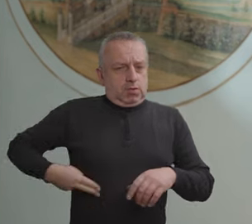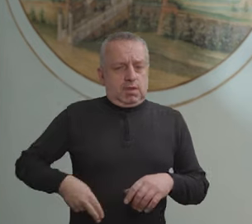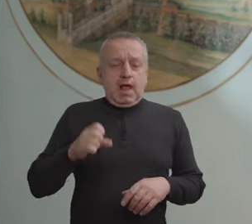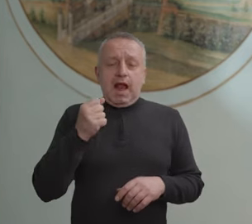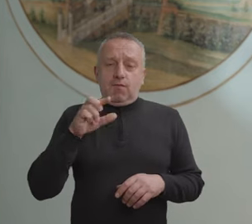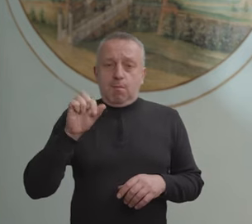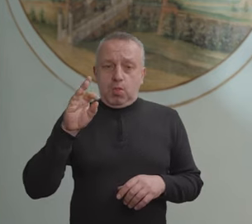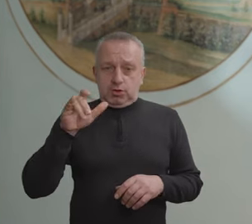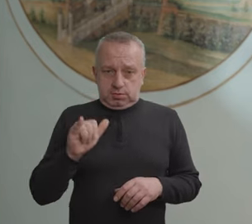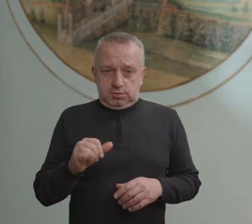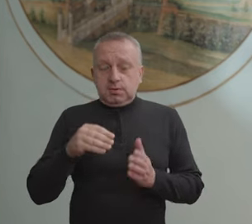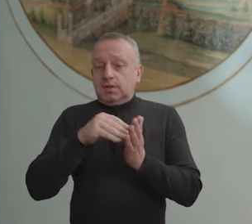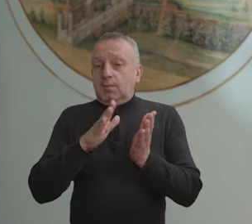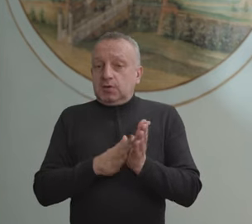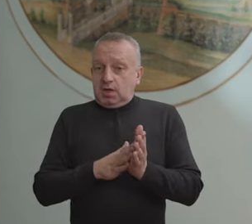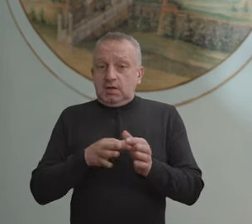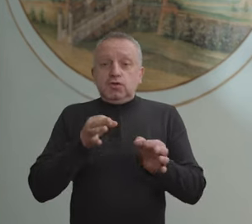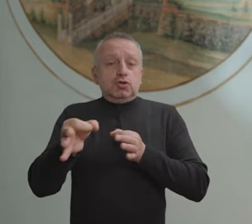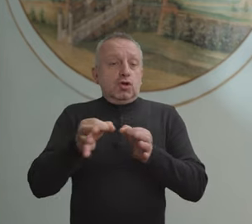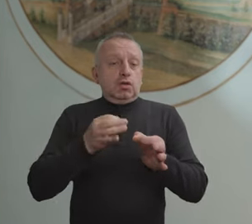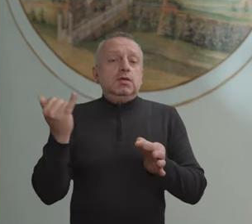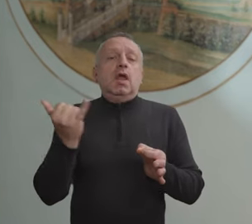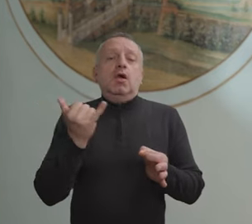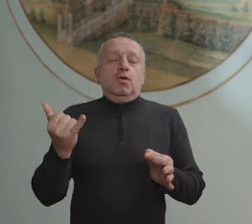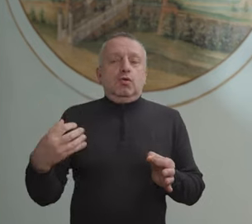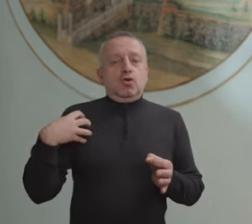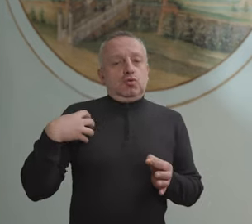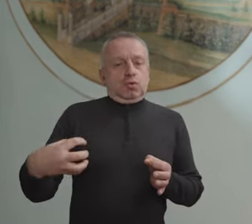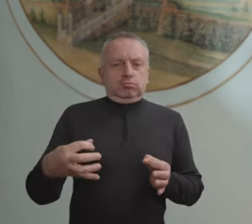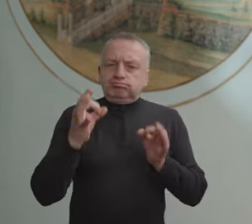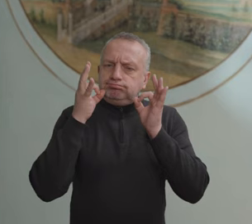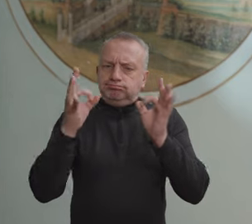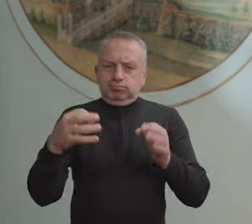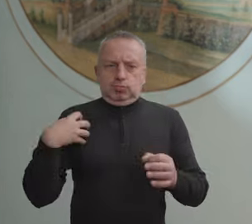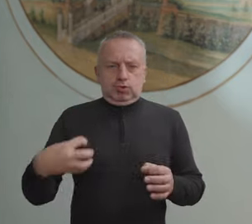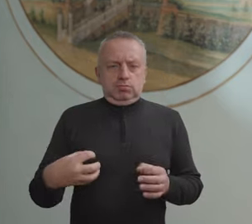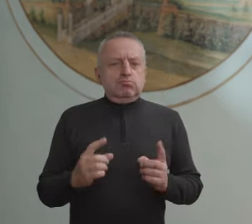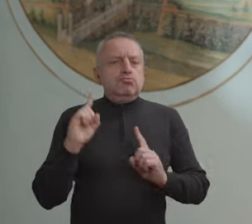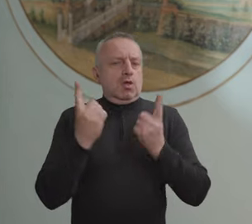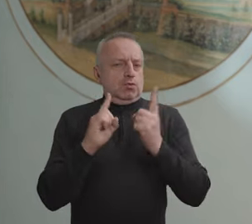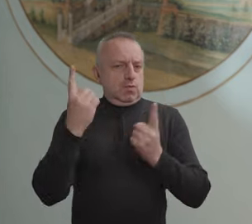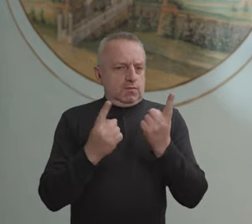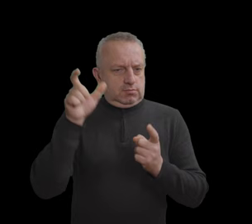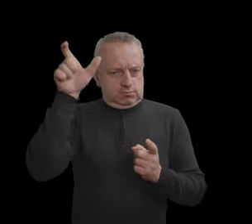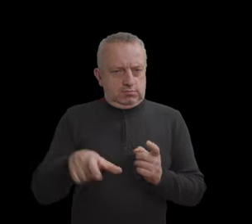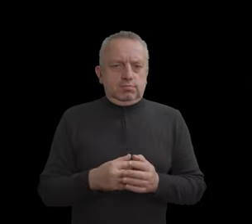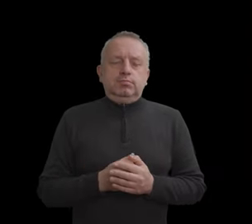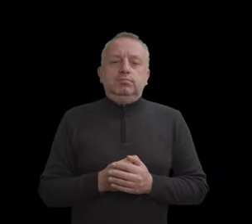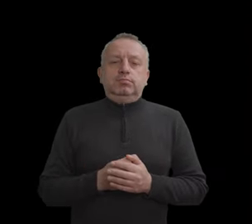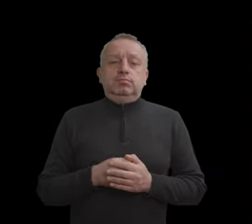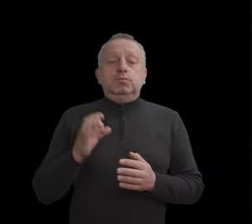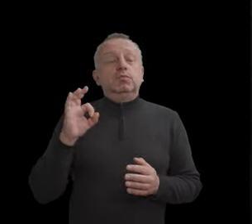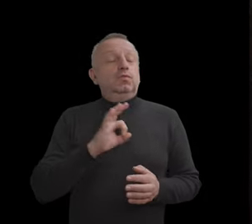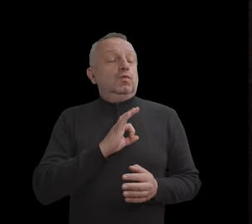Alfred Potocki, zapisał się w annałach historii jako doskonały gospodarz i przemysłowiec. W